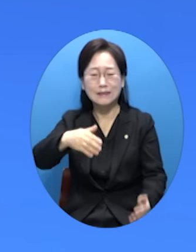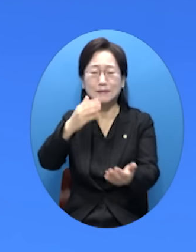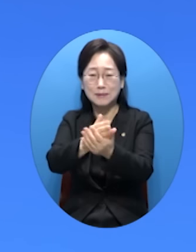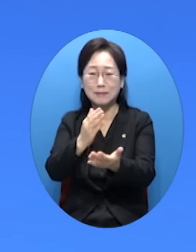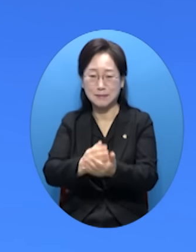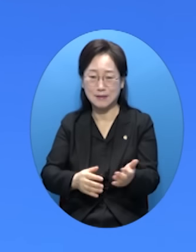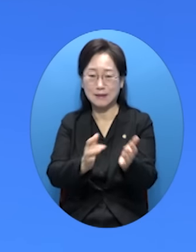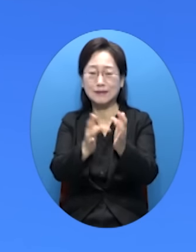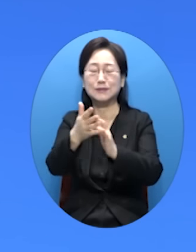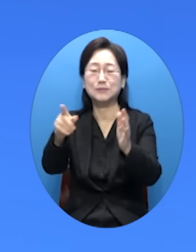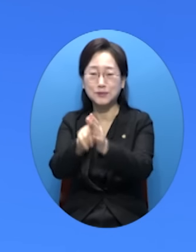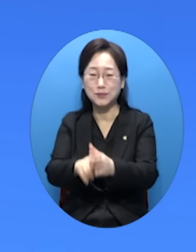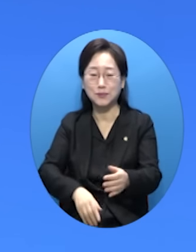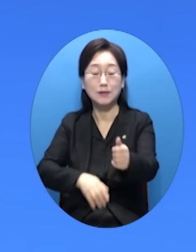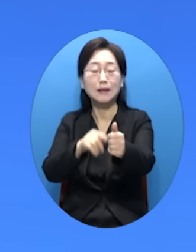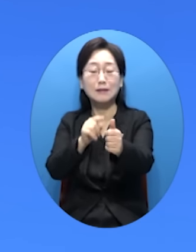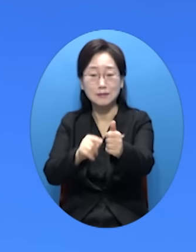예수 믿고 당신